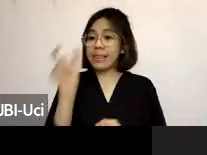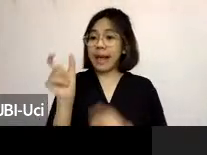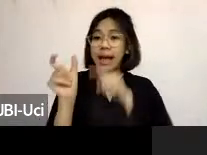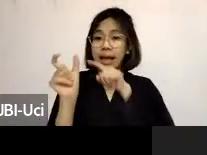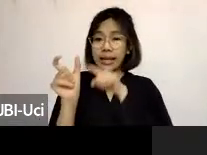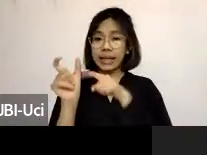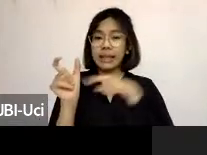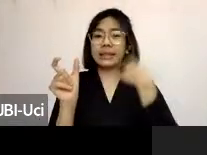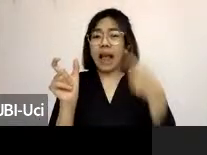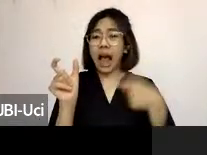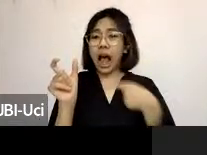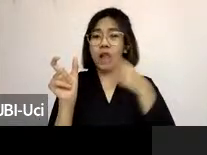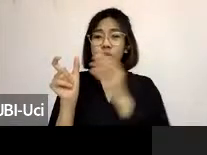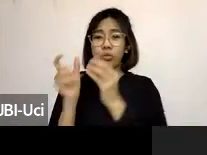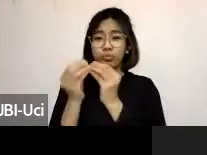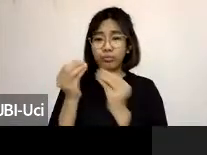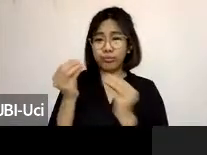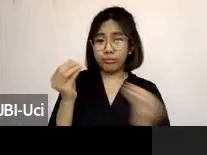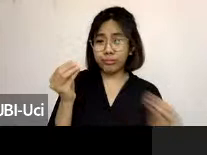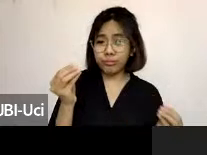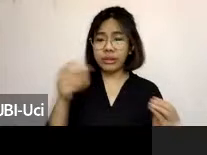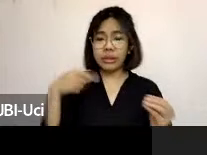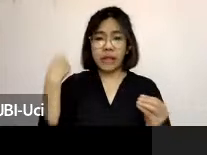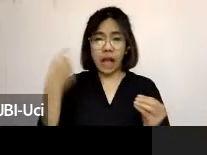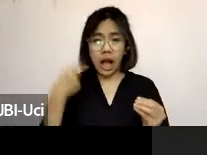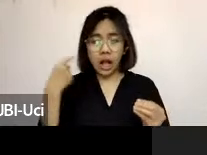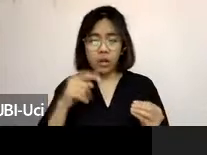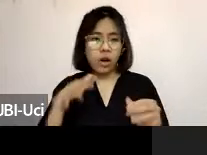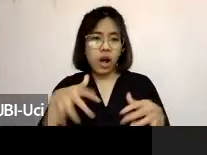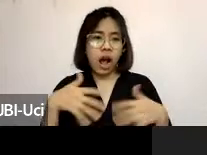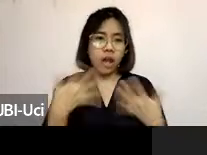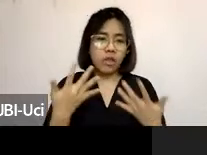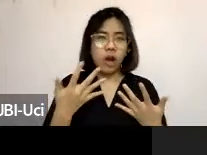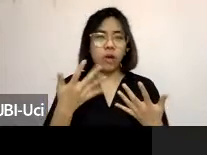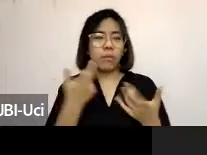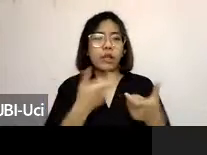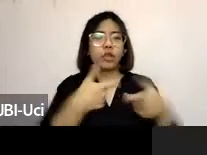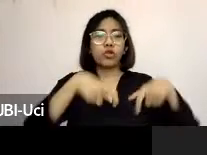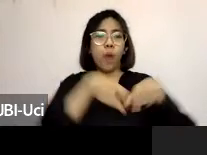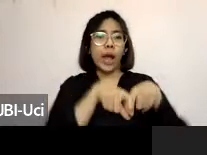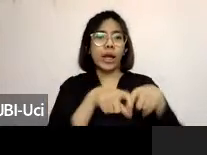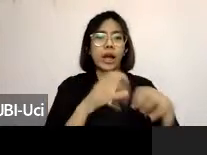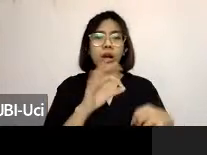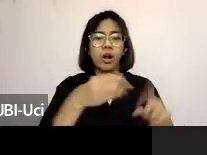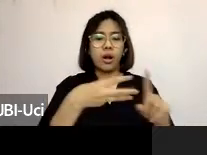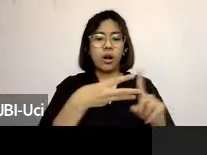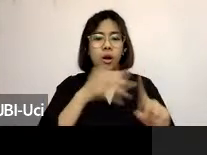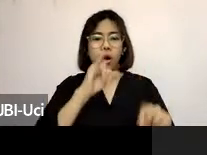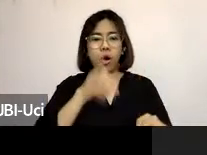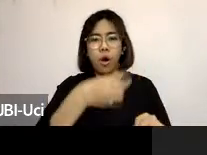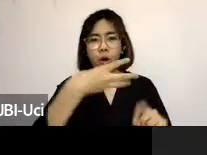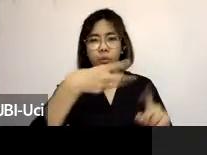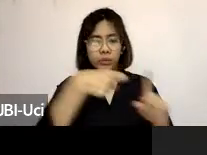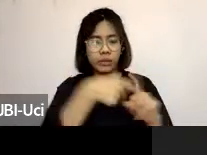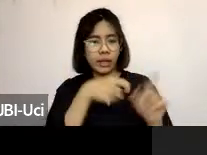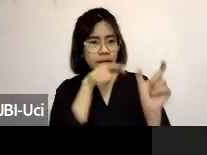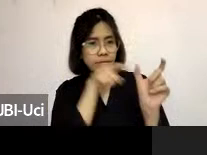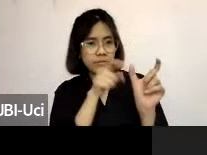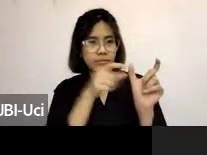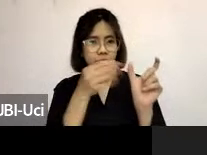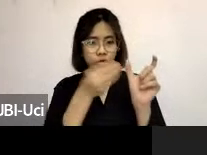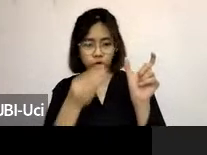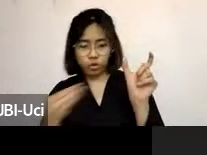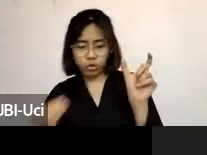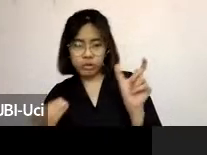diturunkan dari aksi atau objek yang dirujuk nya tetapi kita bisa melihat amanah itu dan kata